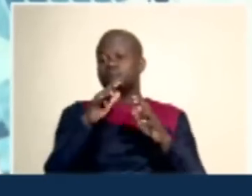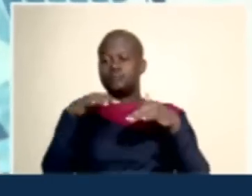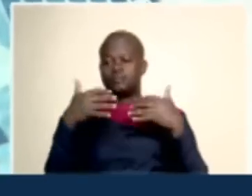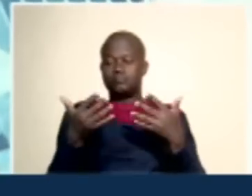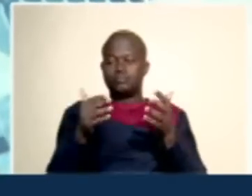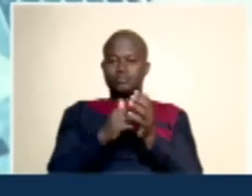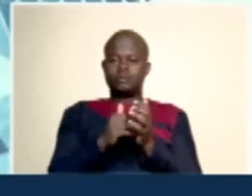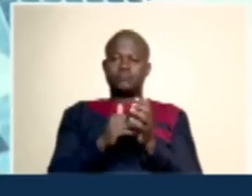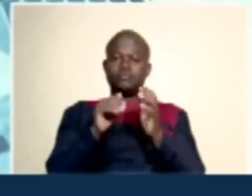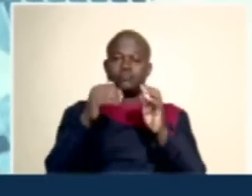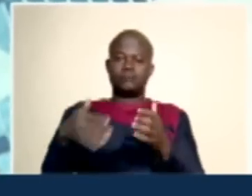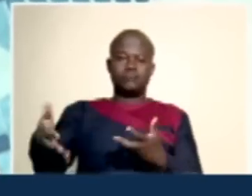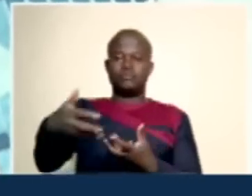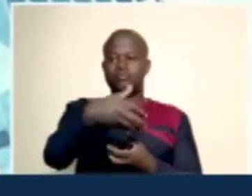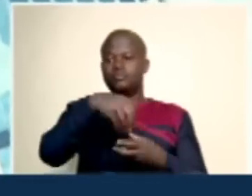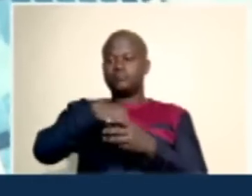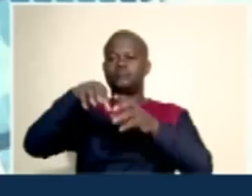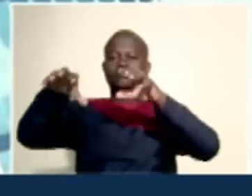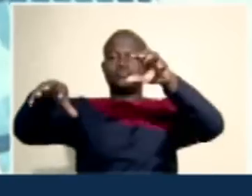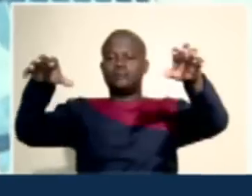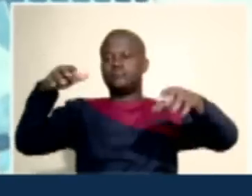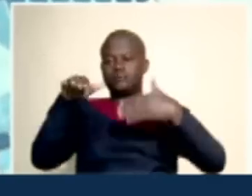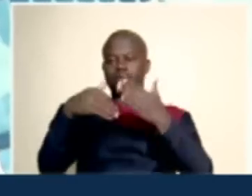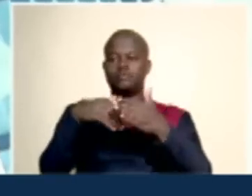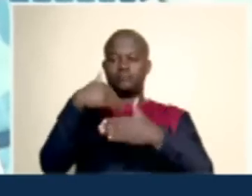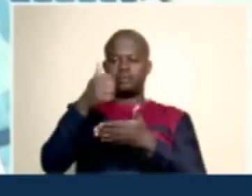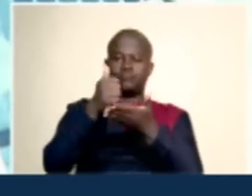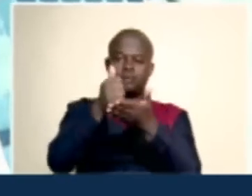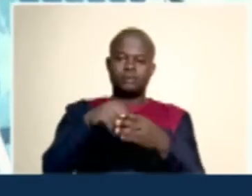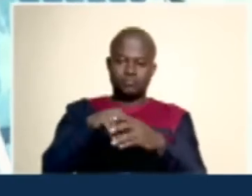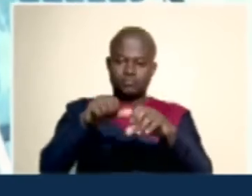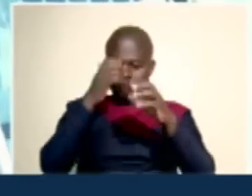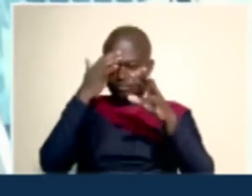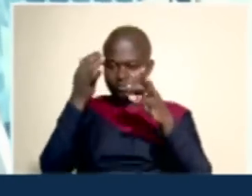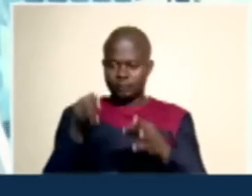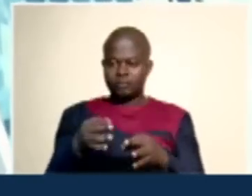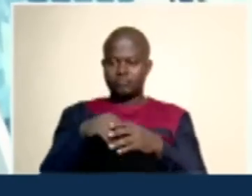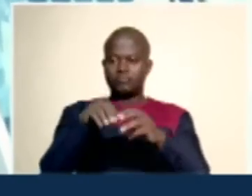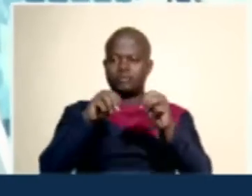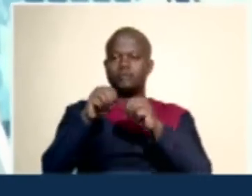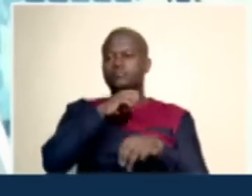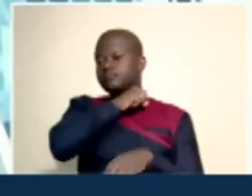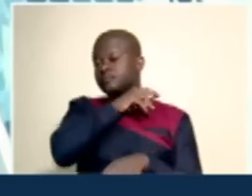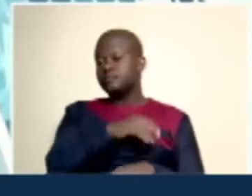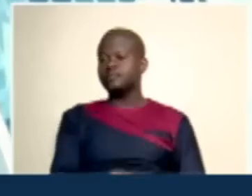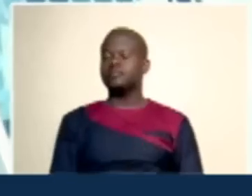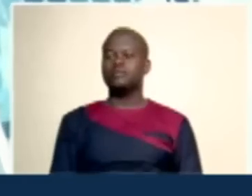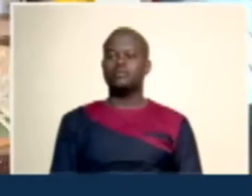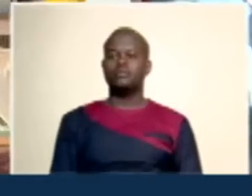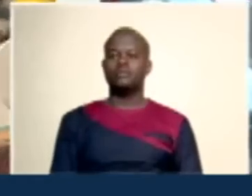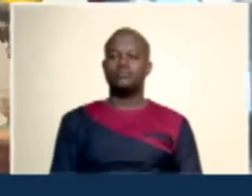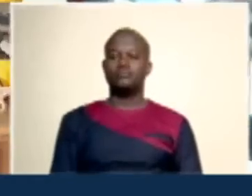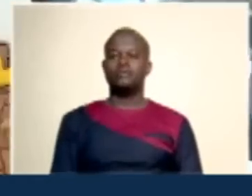n'ikigero cy'imyanda imaze gukusanywa kuri site runaka maze bigafasha mu ifatwa ry'ibyemezo mu micungire y'imyanda We're making waste